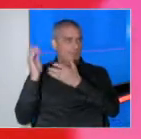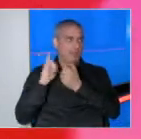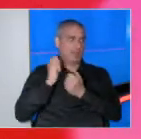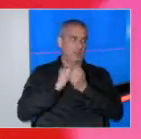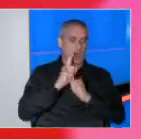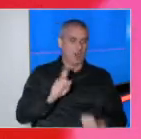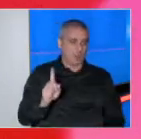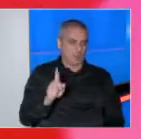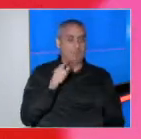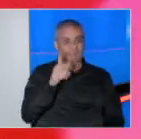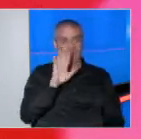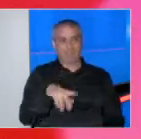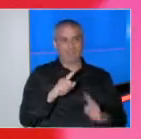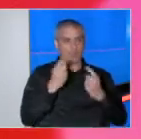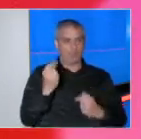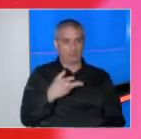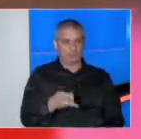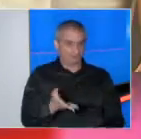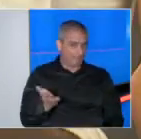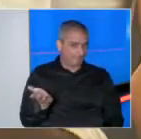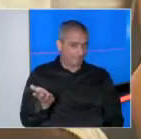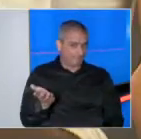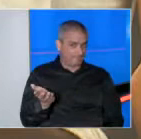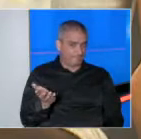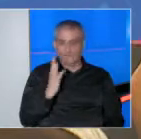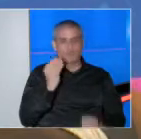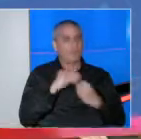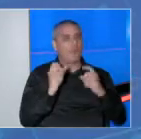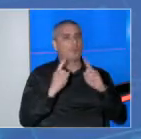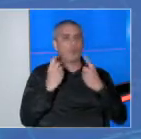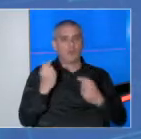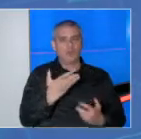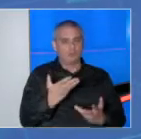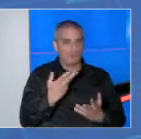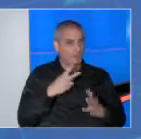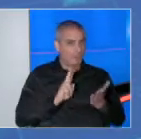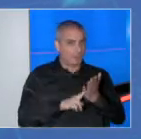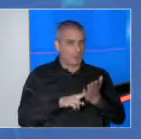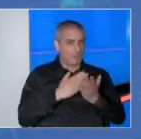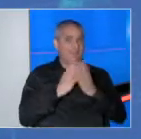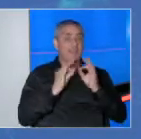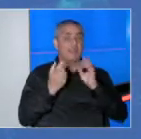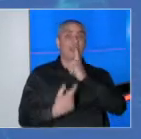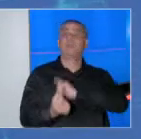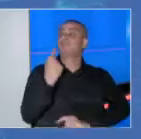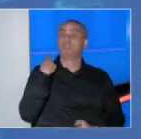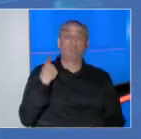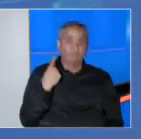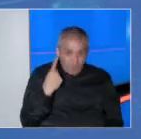לא. אז זה גם קורה השבוע. מה עוד קורה השבוע? יותר נכון, התחיל כבר בשבוע